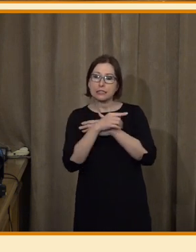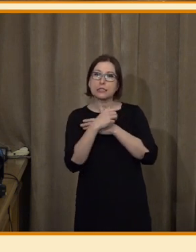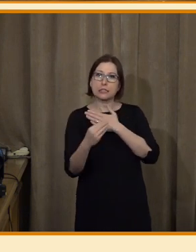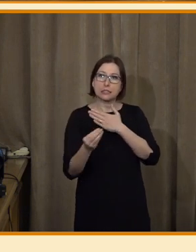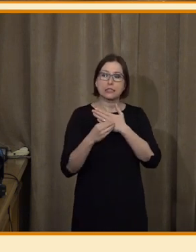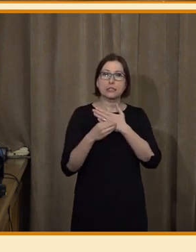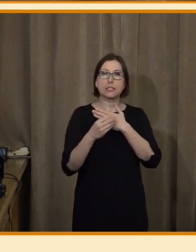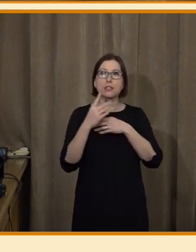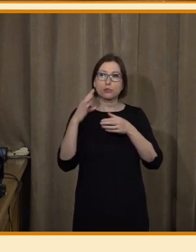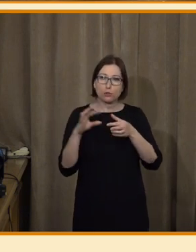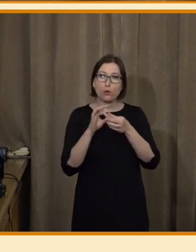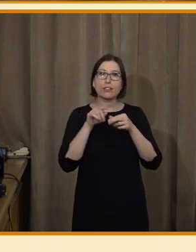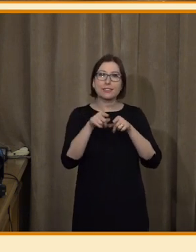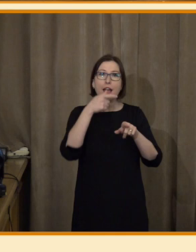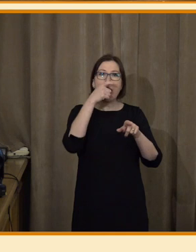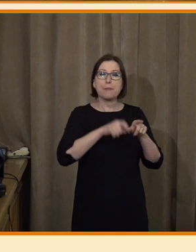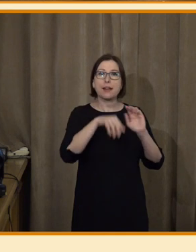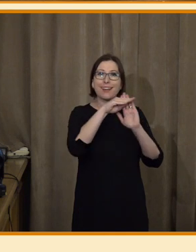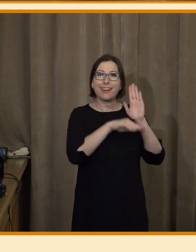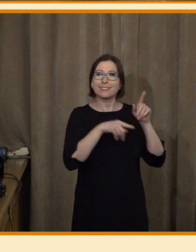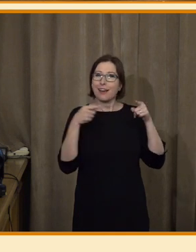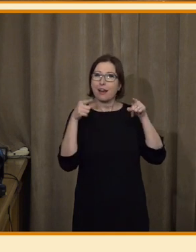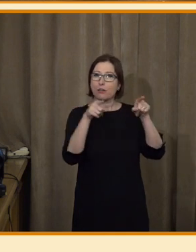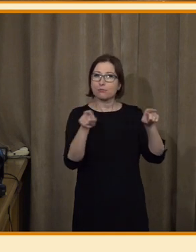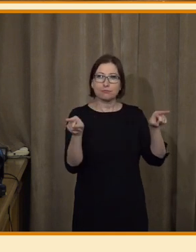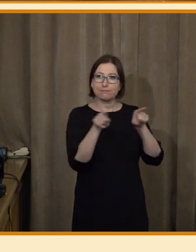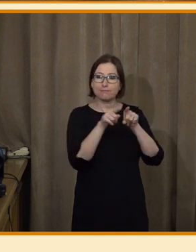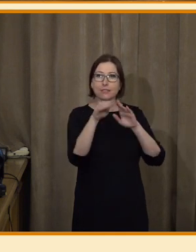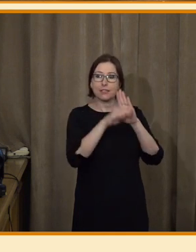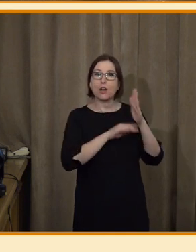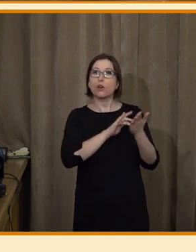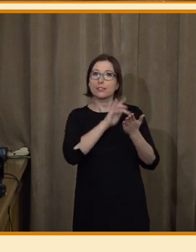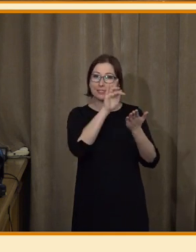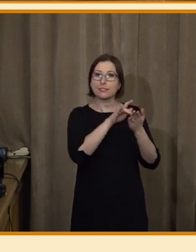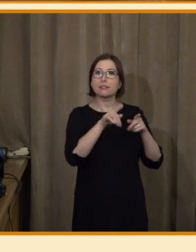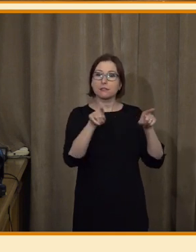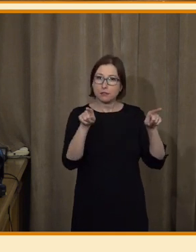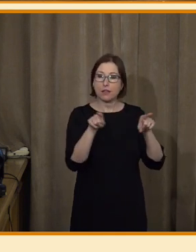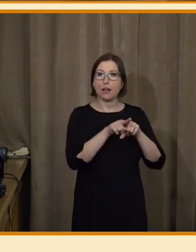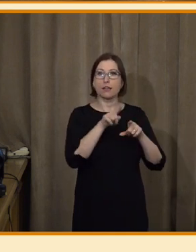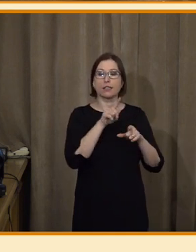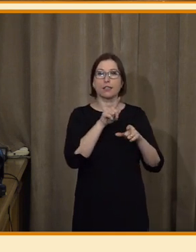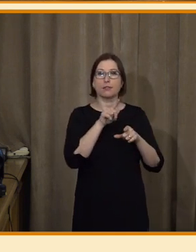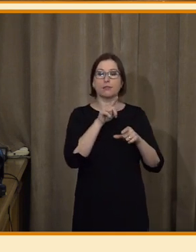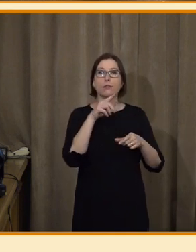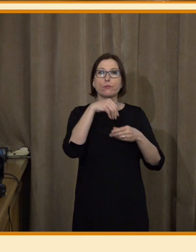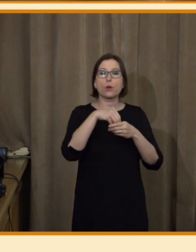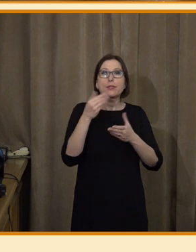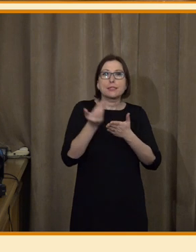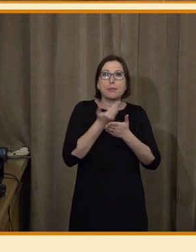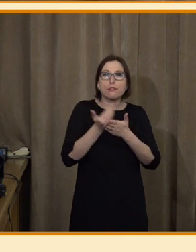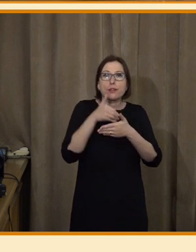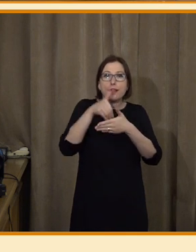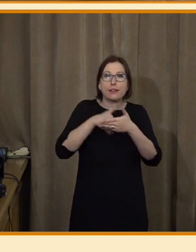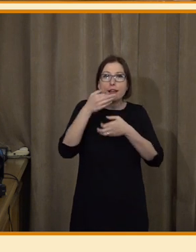jde ruka v ruce s americkou legislativou, která je zacílena právě na spravodajské